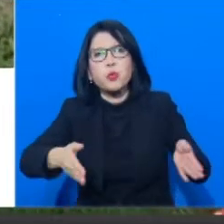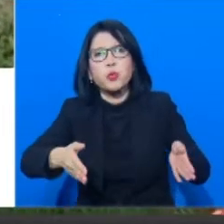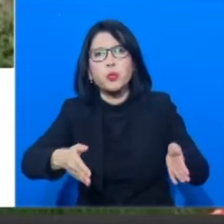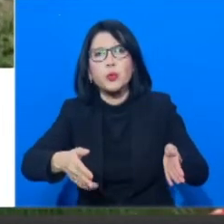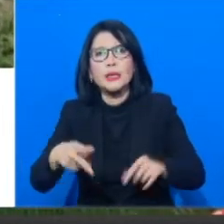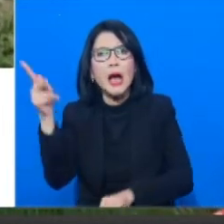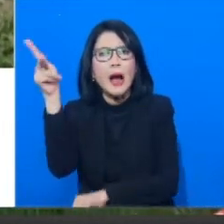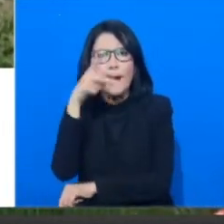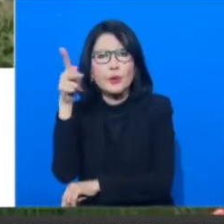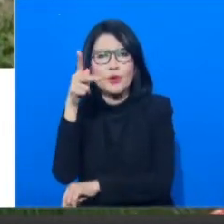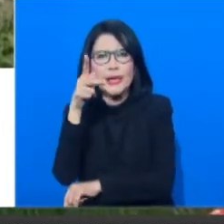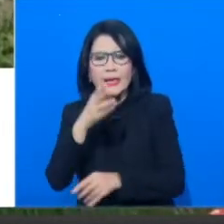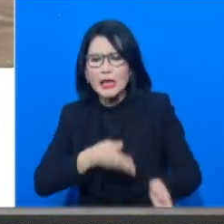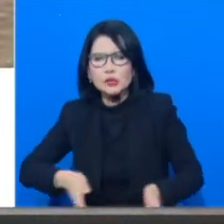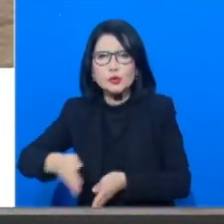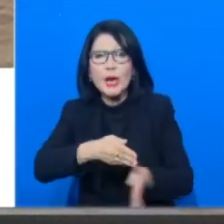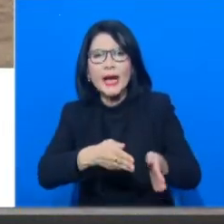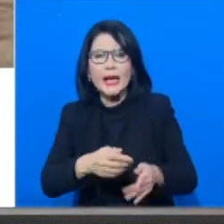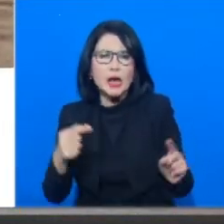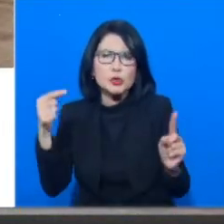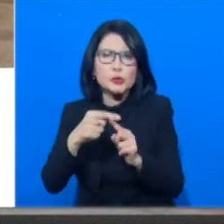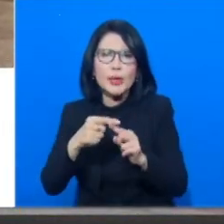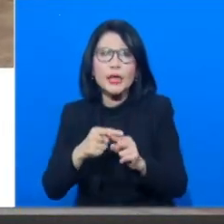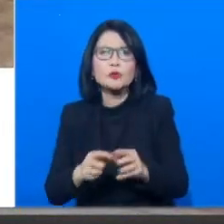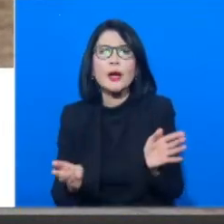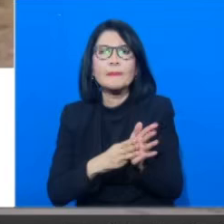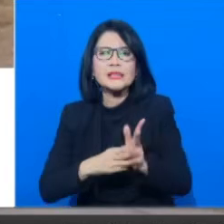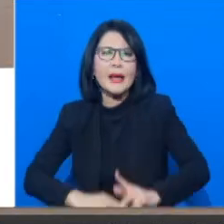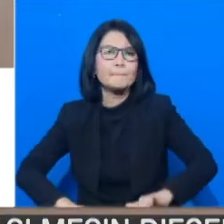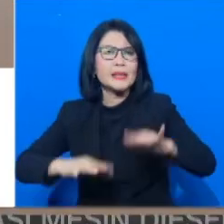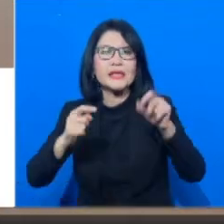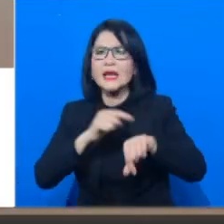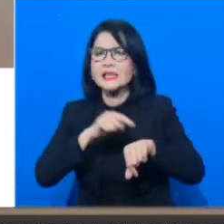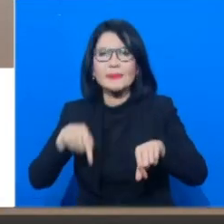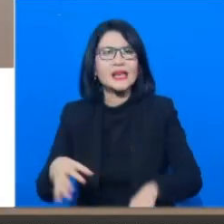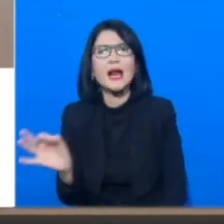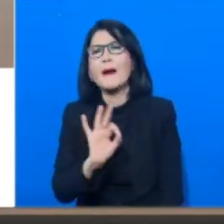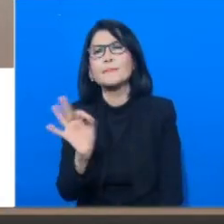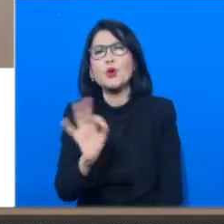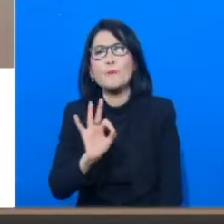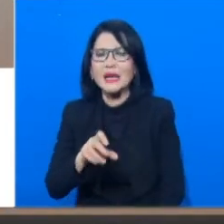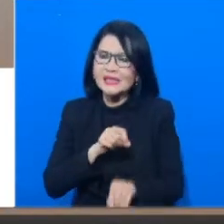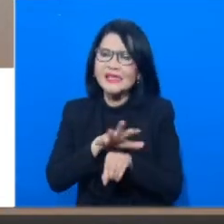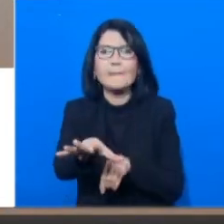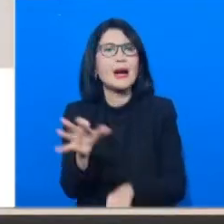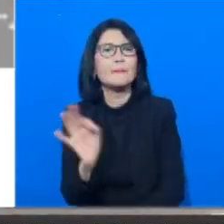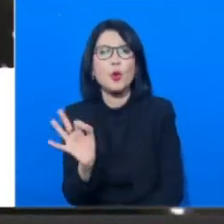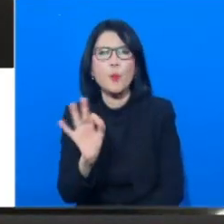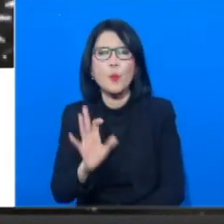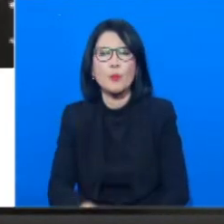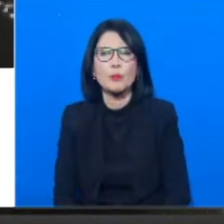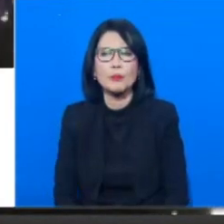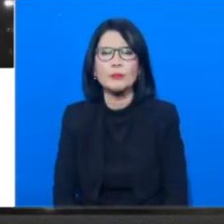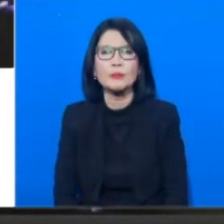proyek sodetan Ciliwung yang bertujuan untuk mengatasi banjir hingga kini belum berdampak pada warga.